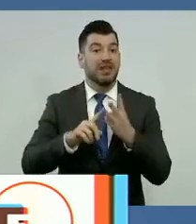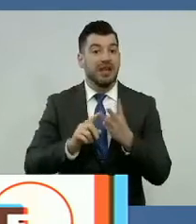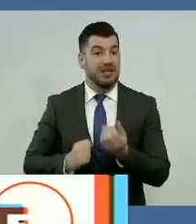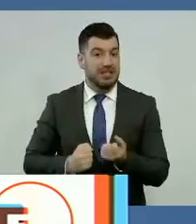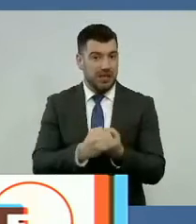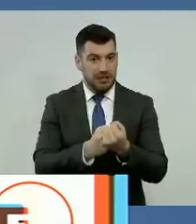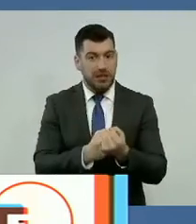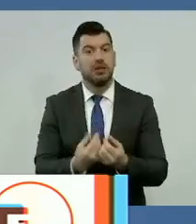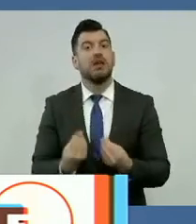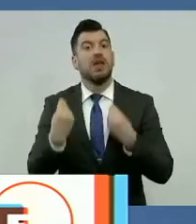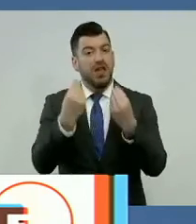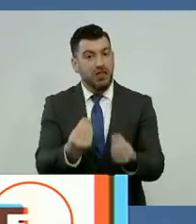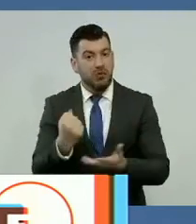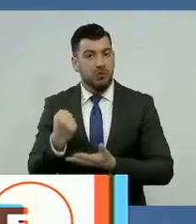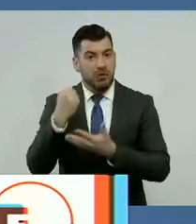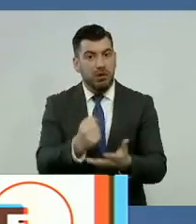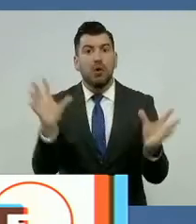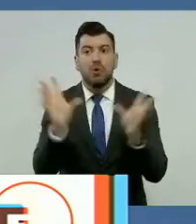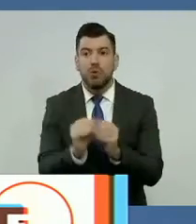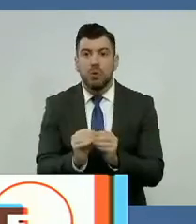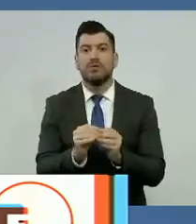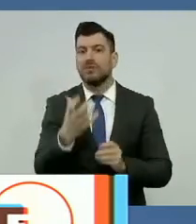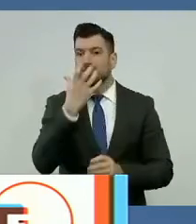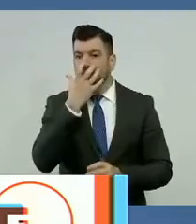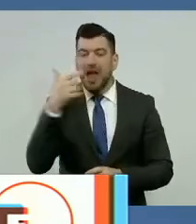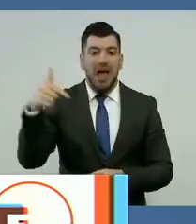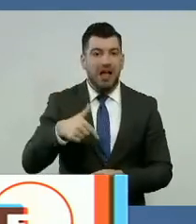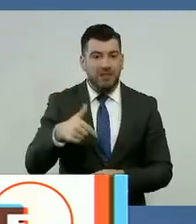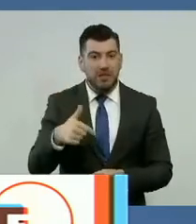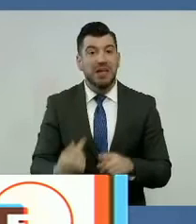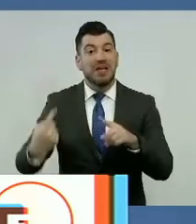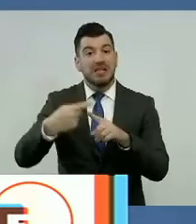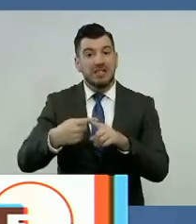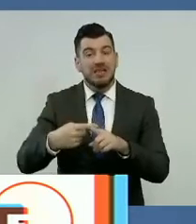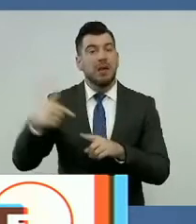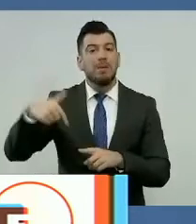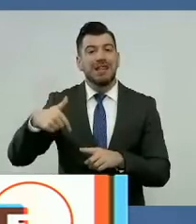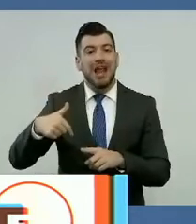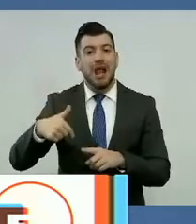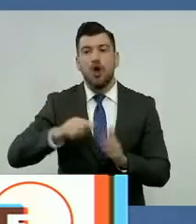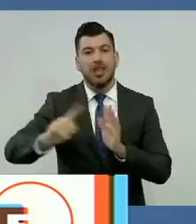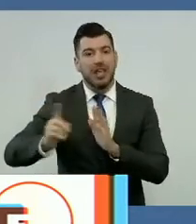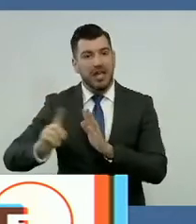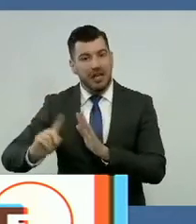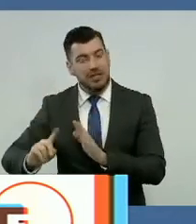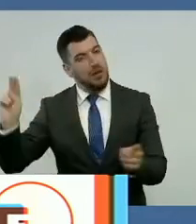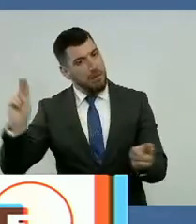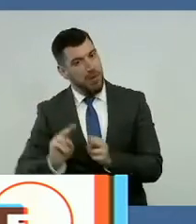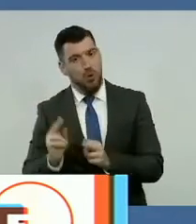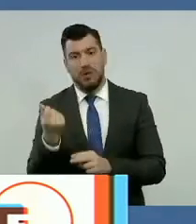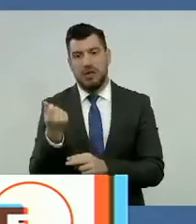καυσίμων φυσικών προσώπων και μειώνουμε την τιμή του πετρελαίου κίνησης. Και αυτή η